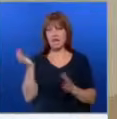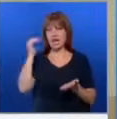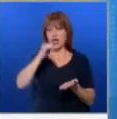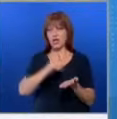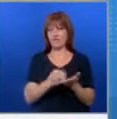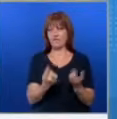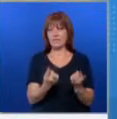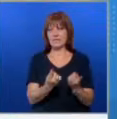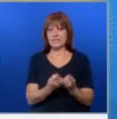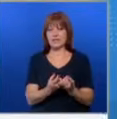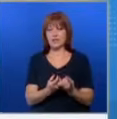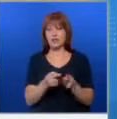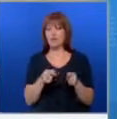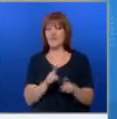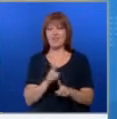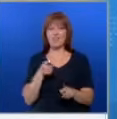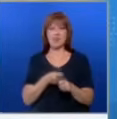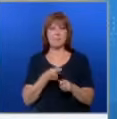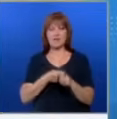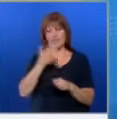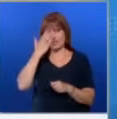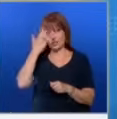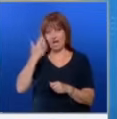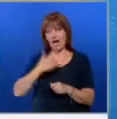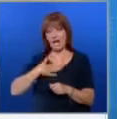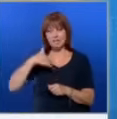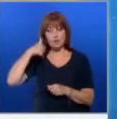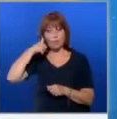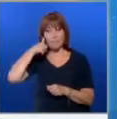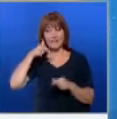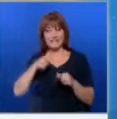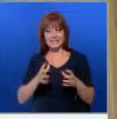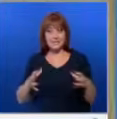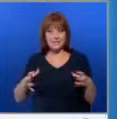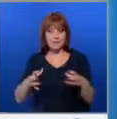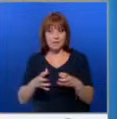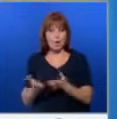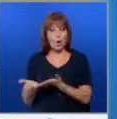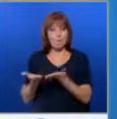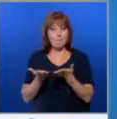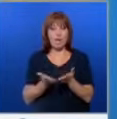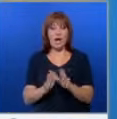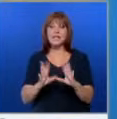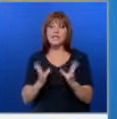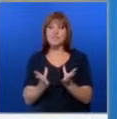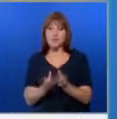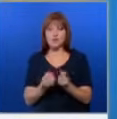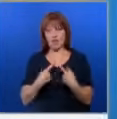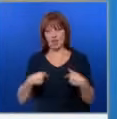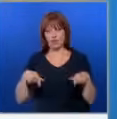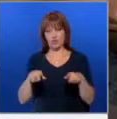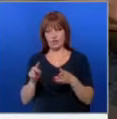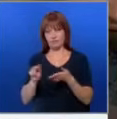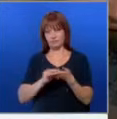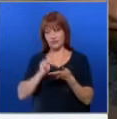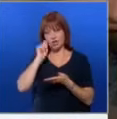събирането. Което не му прави чест, аз му се обадих за тази сбирка. Поканени са всички на тази сбирка. Ние ще си подадем